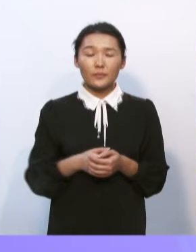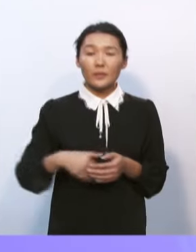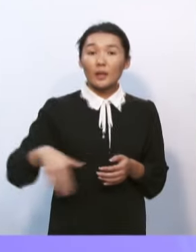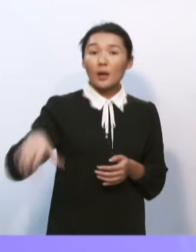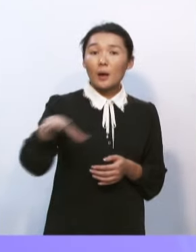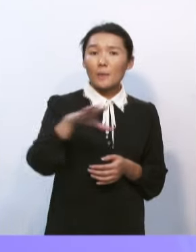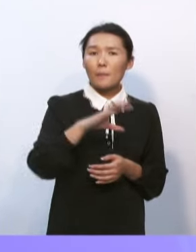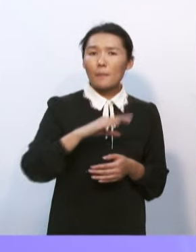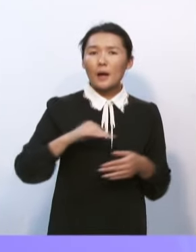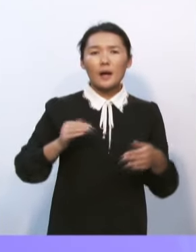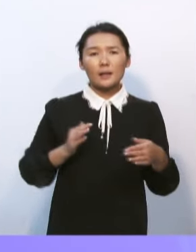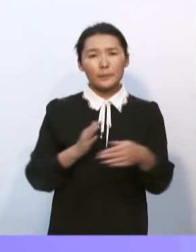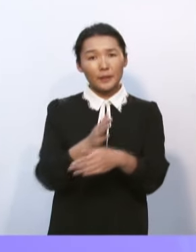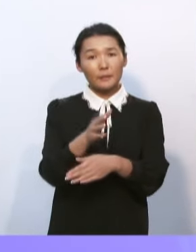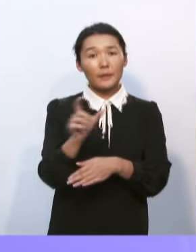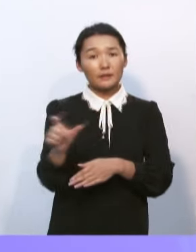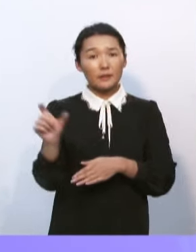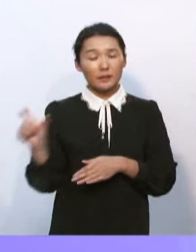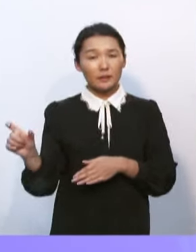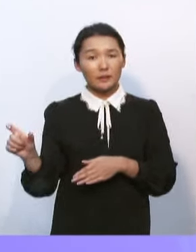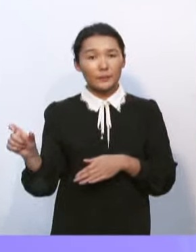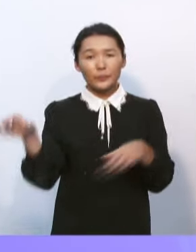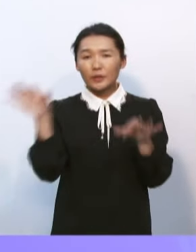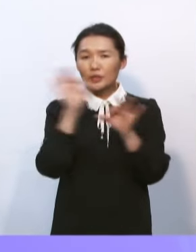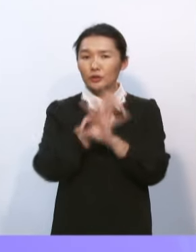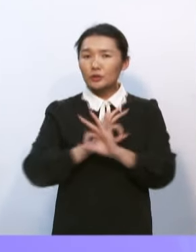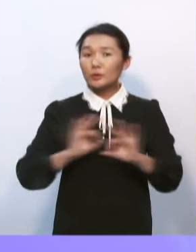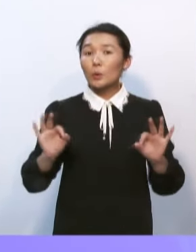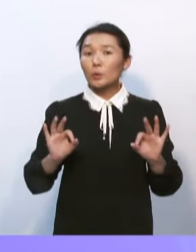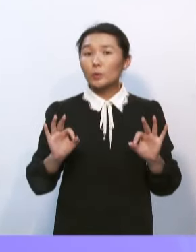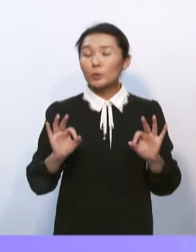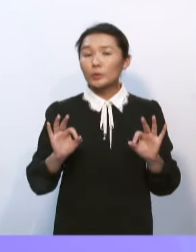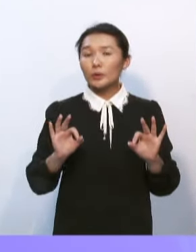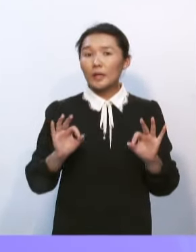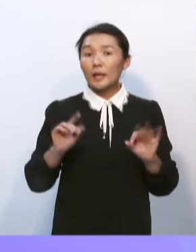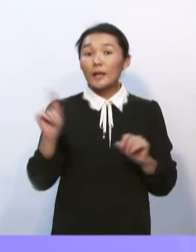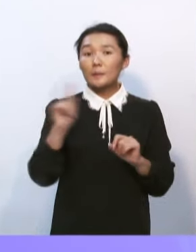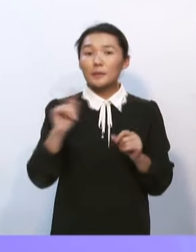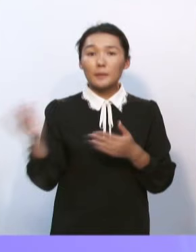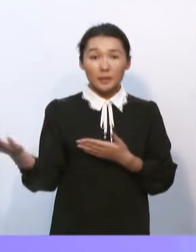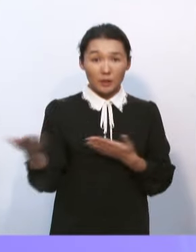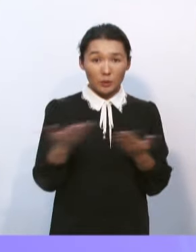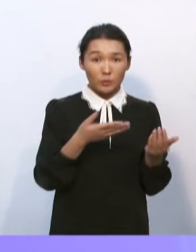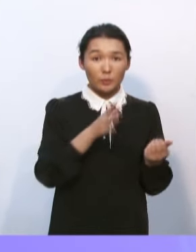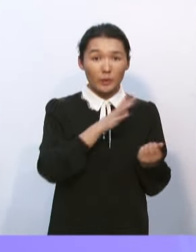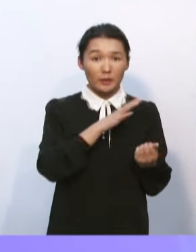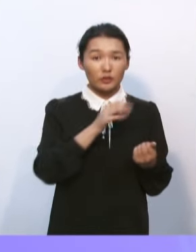Баары меймандарды сонун эмне менен тосуп алышты?